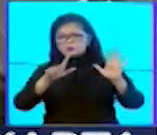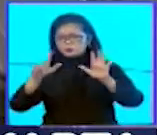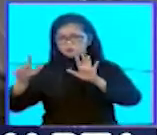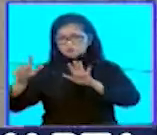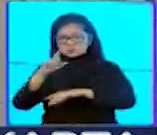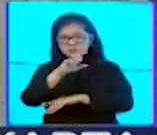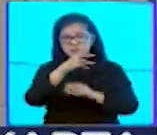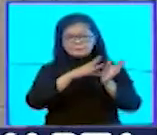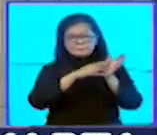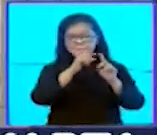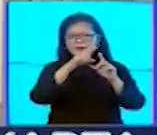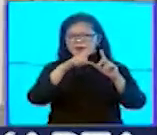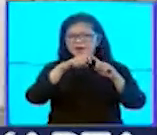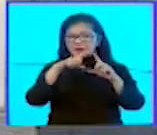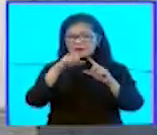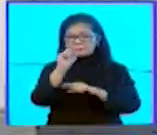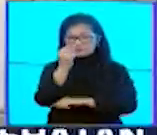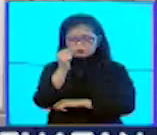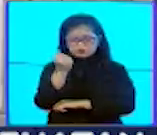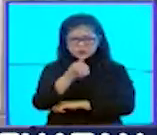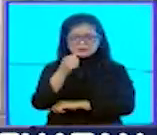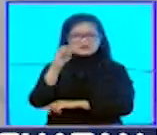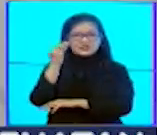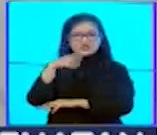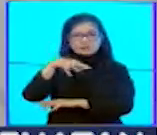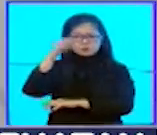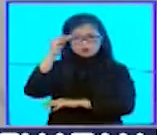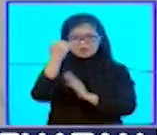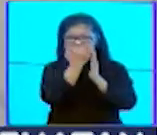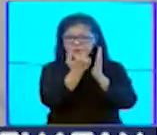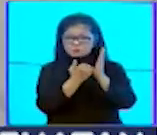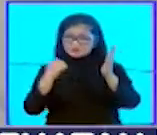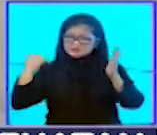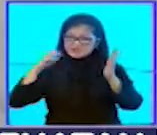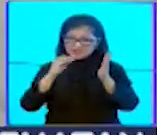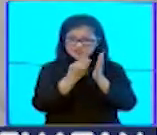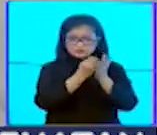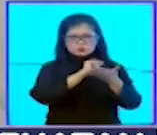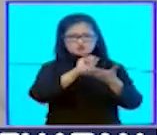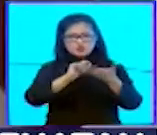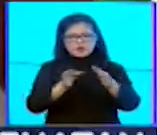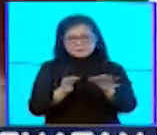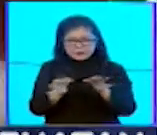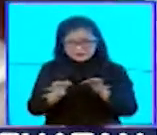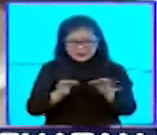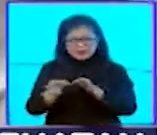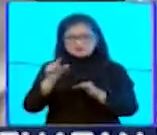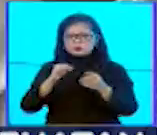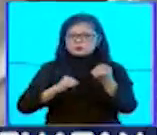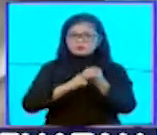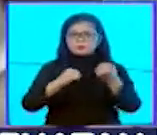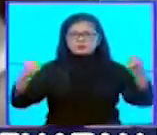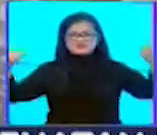Pusat. Selain memperketat penerapan disiplin protokol kesehatan, sekolah juga menyediakan fasilitas penunjang kesehatan seperti wastafel